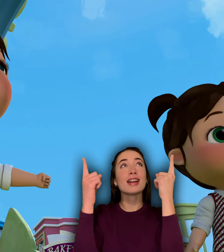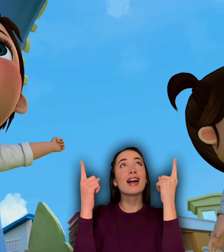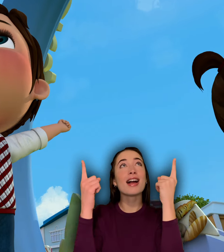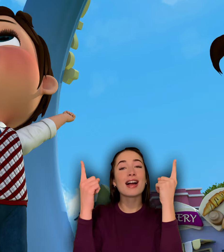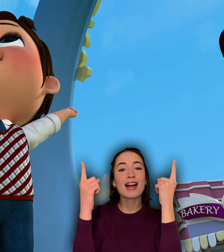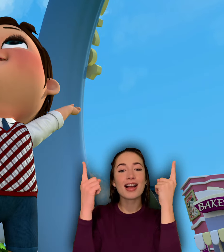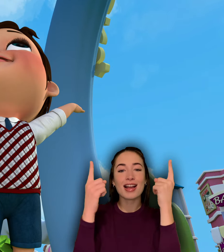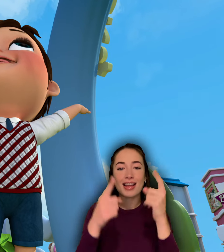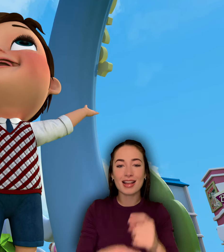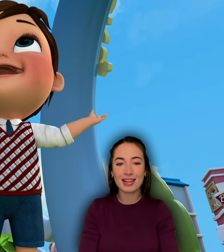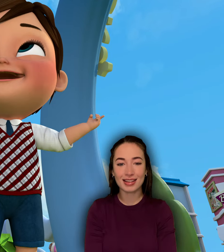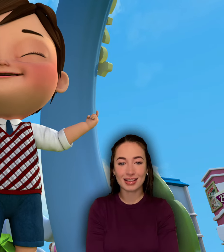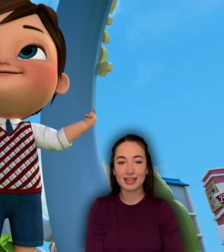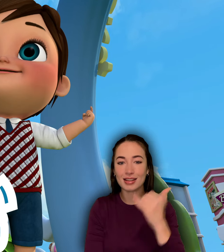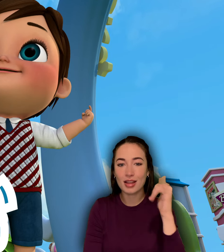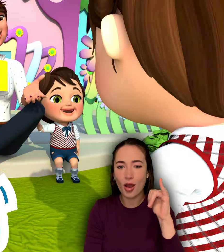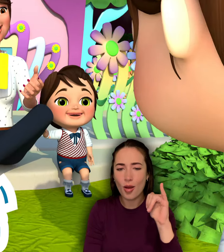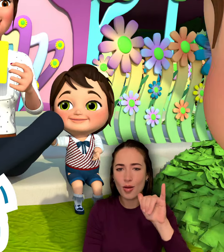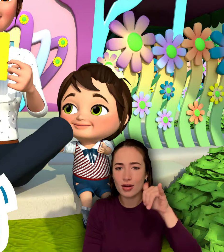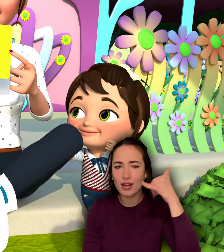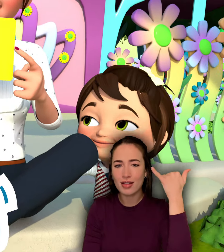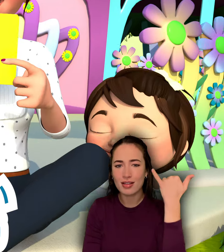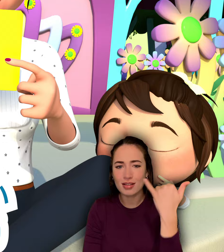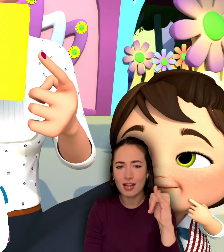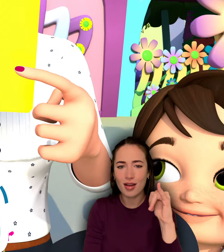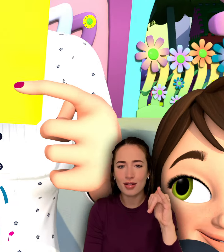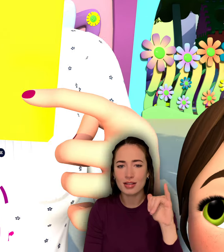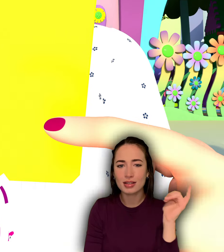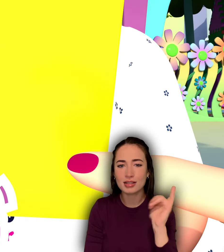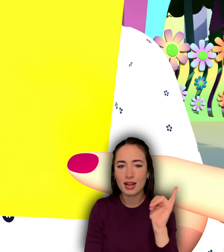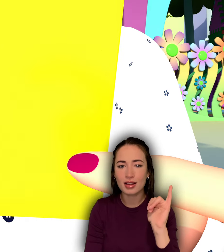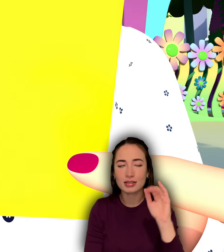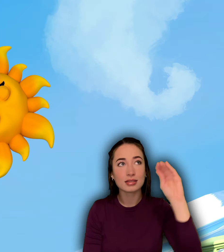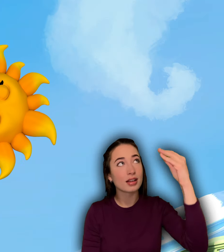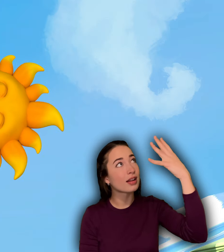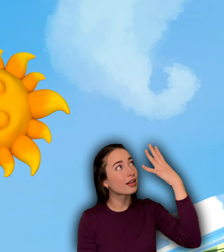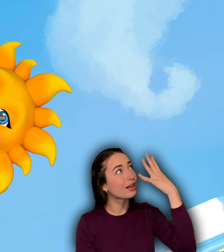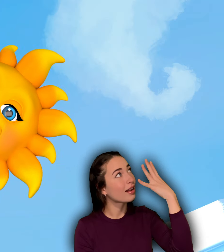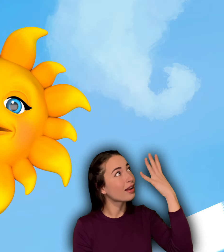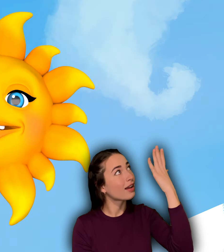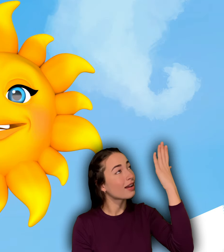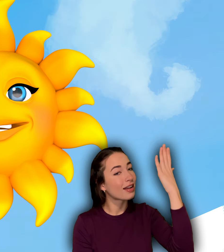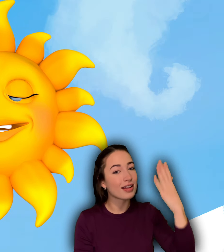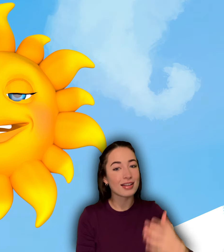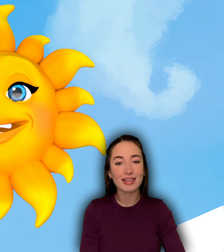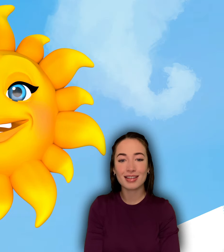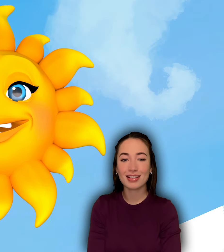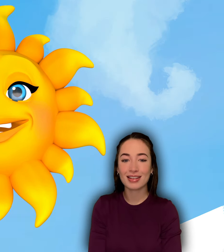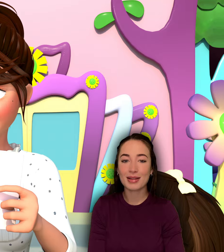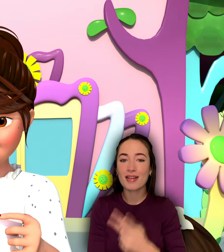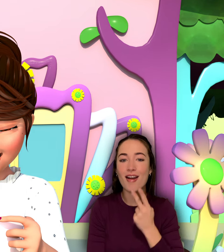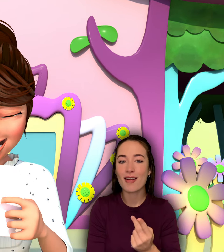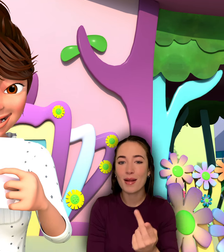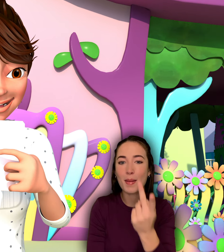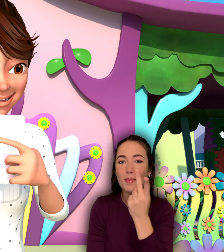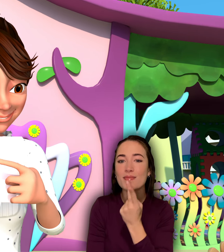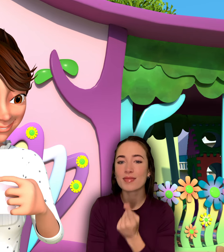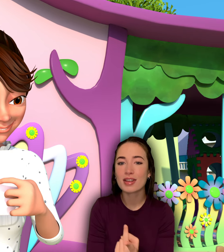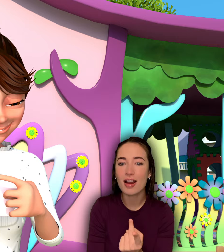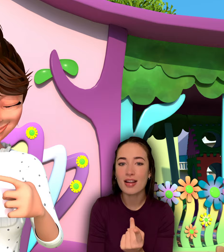空を飛びたい黄色い黄色い火が輝く